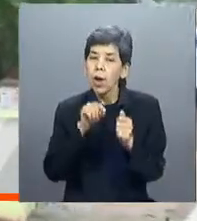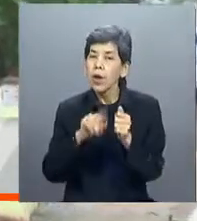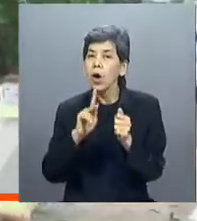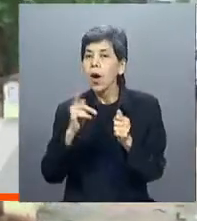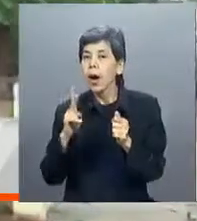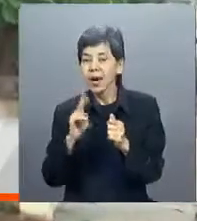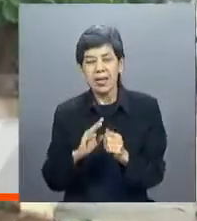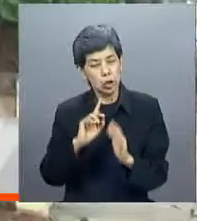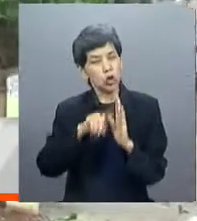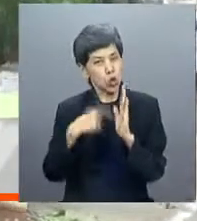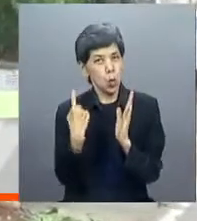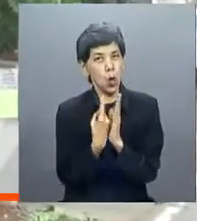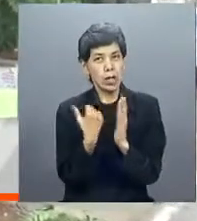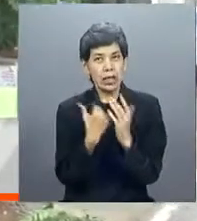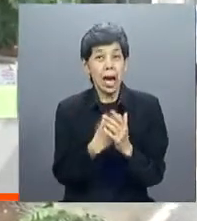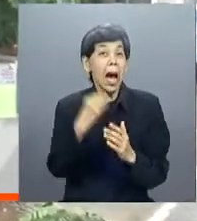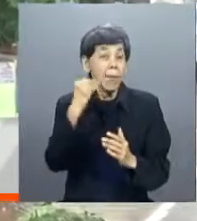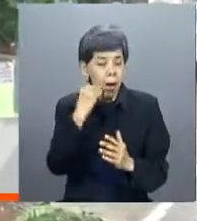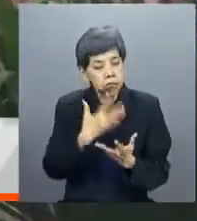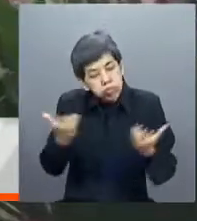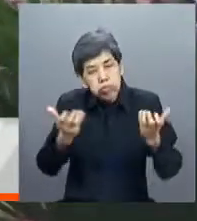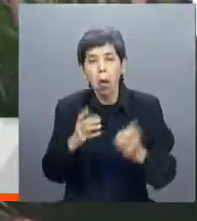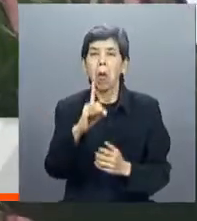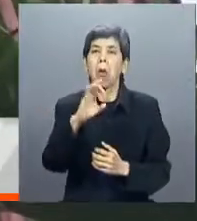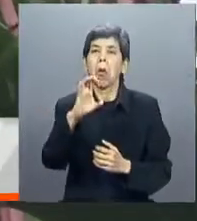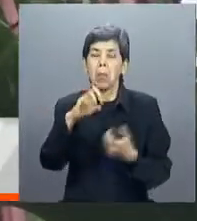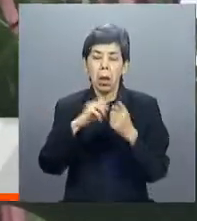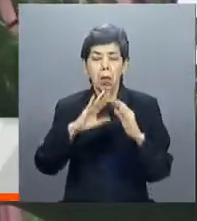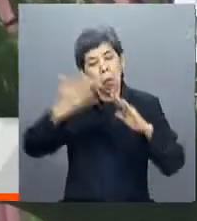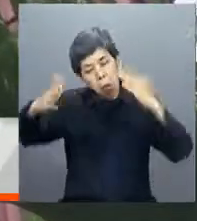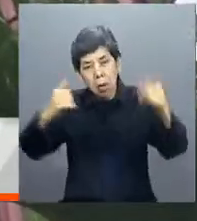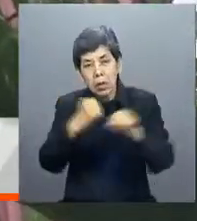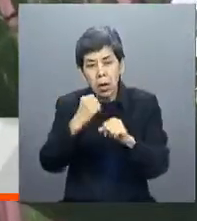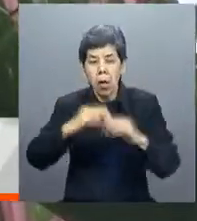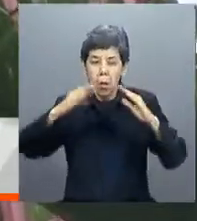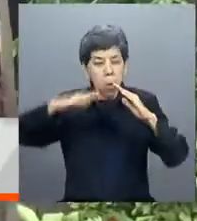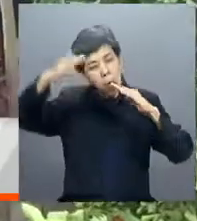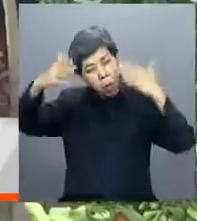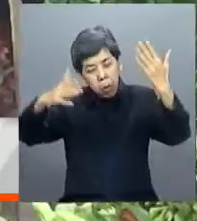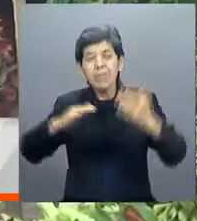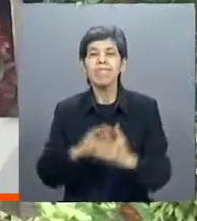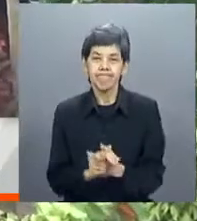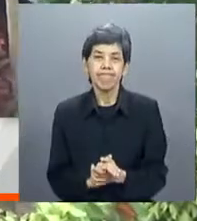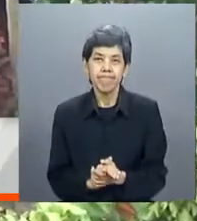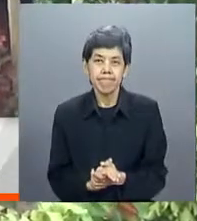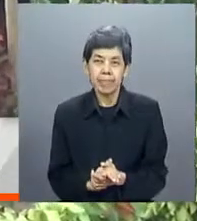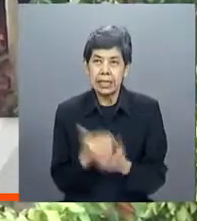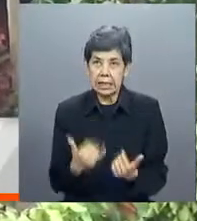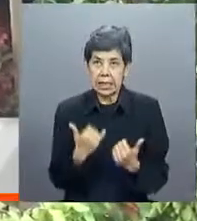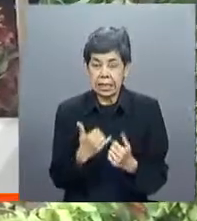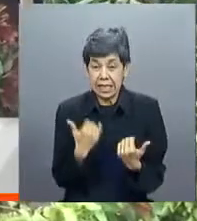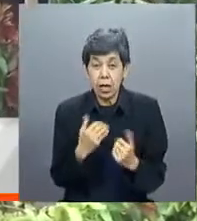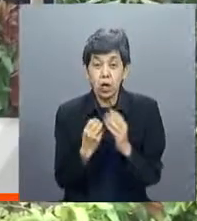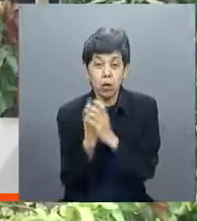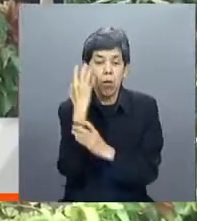ประมาณ 1ชั่วโมงทำให้บ้านเรือนเสียหายกว่า 100หลังส่วนใหญ่ถูกลมพัดหลังคาปลิวหายไปและยัง